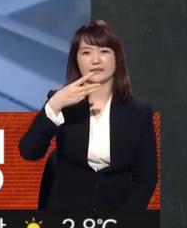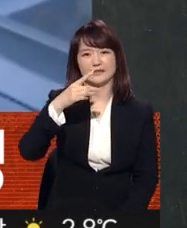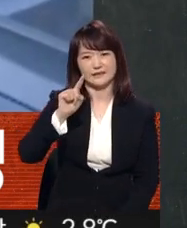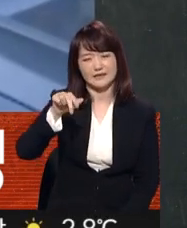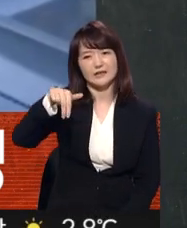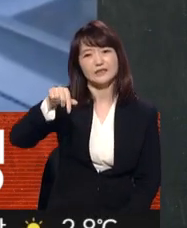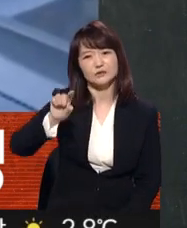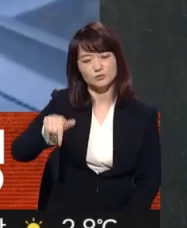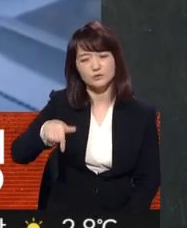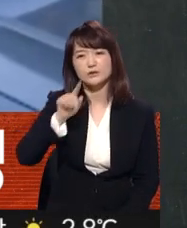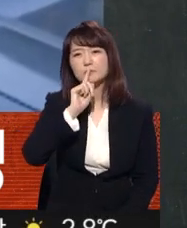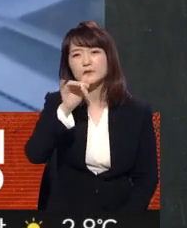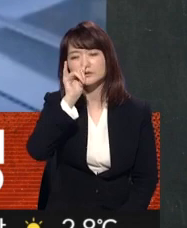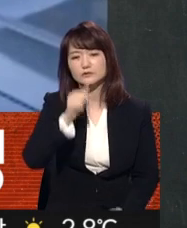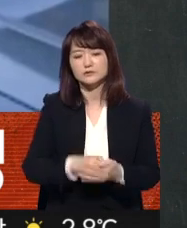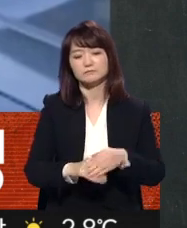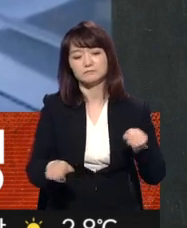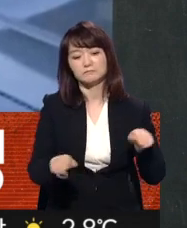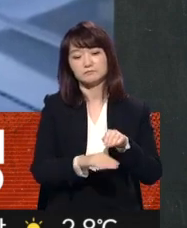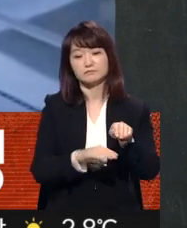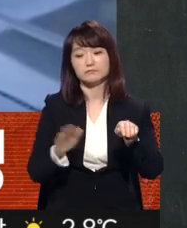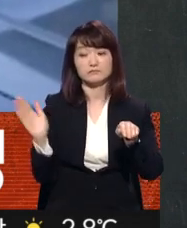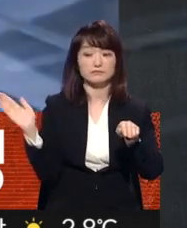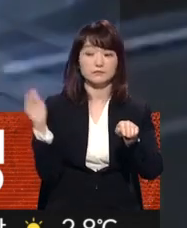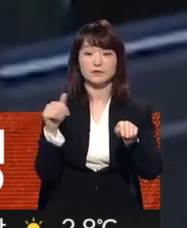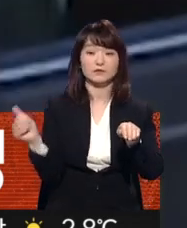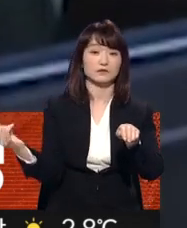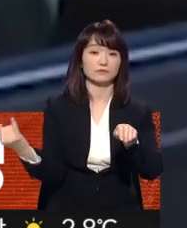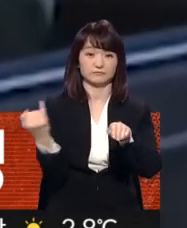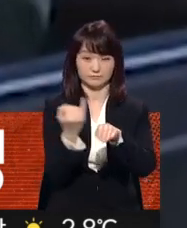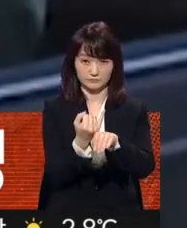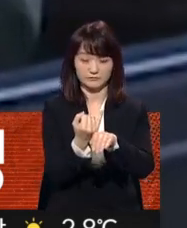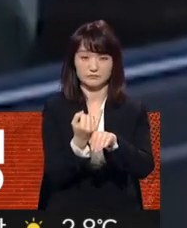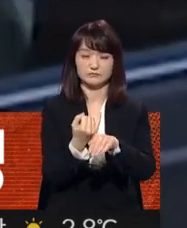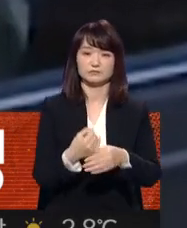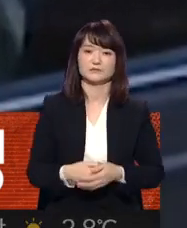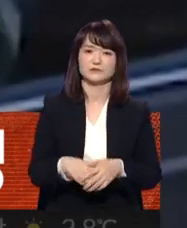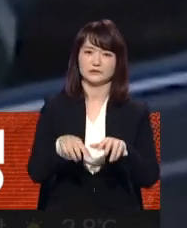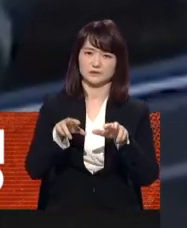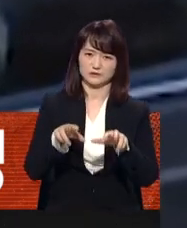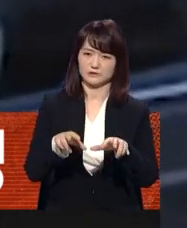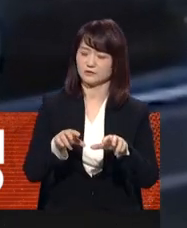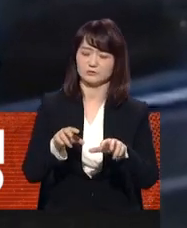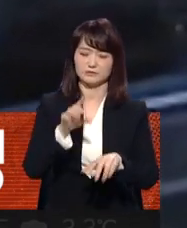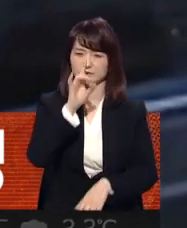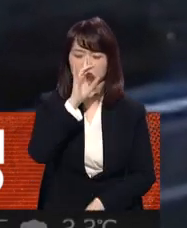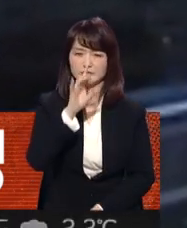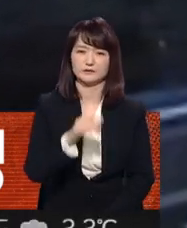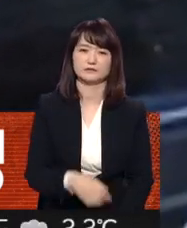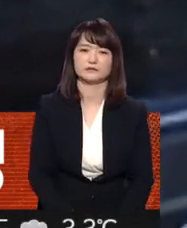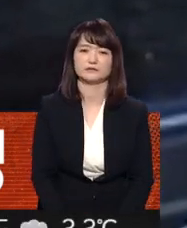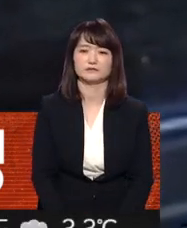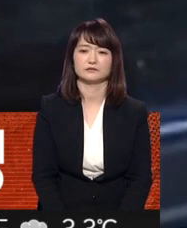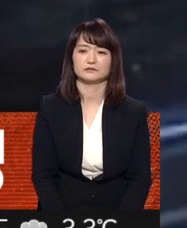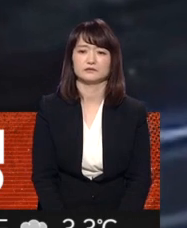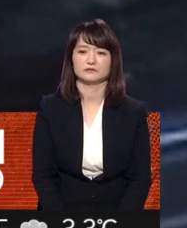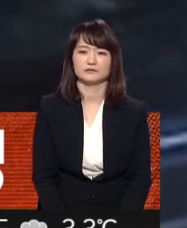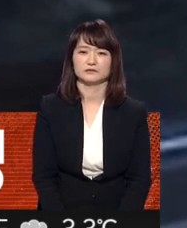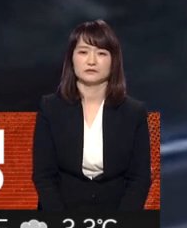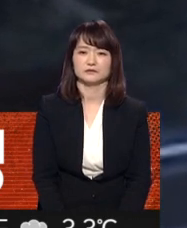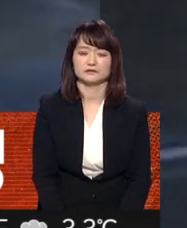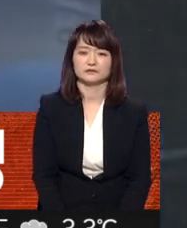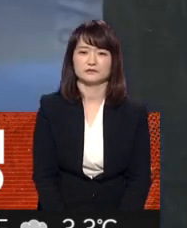가다가 야 타 그러면 태아 가지고 맘에 드는 이성을납니다 해도 안 되고요